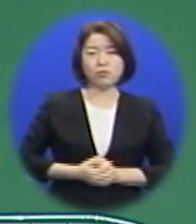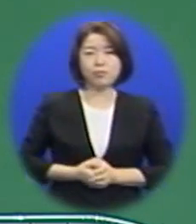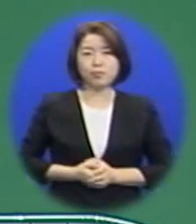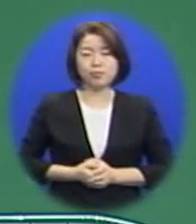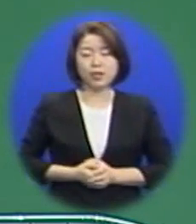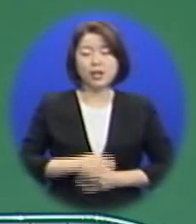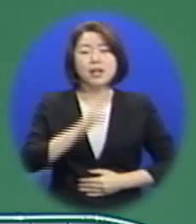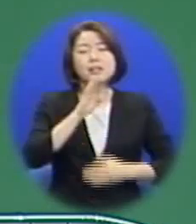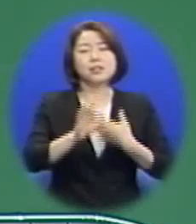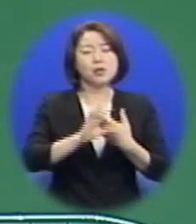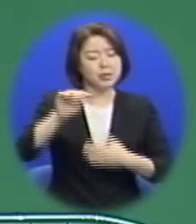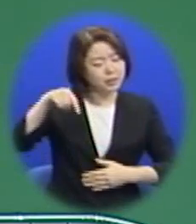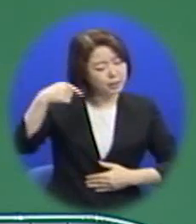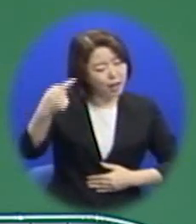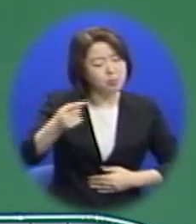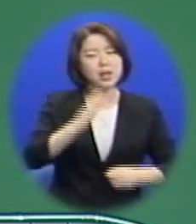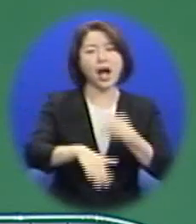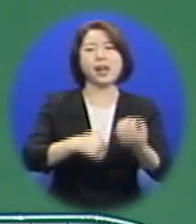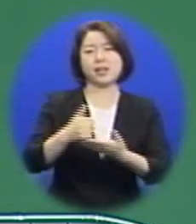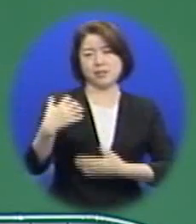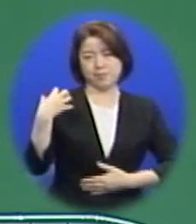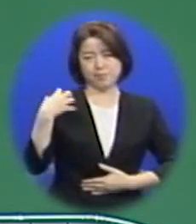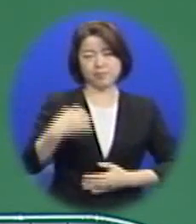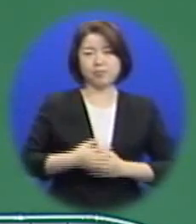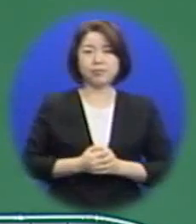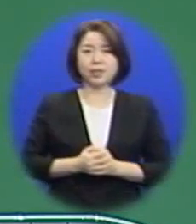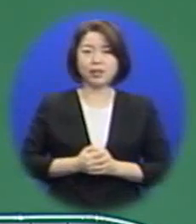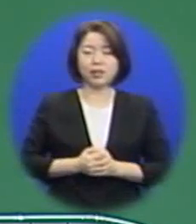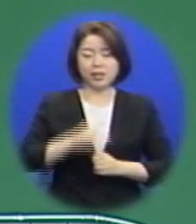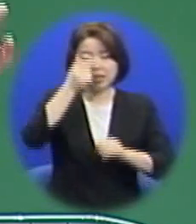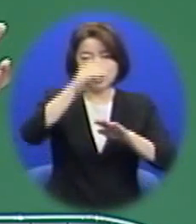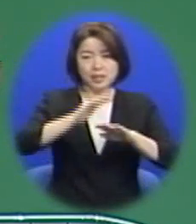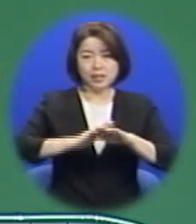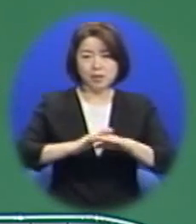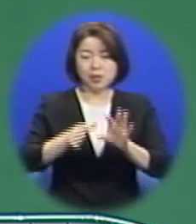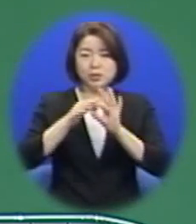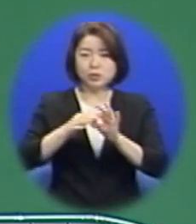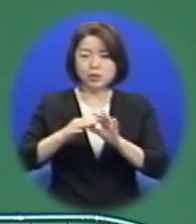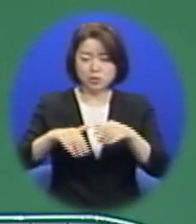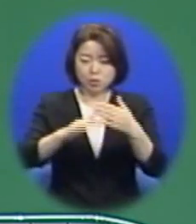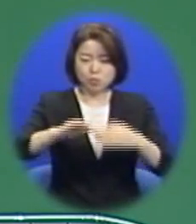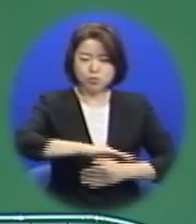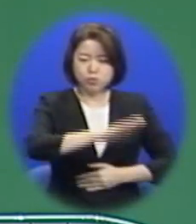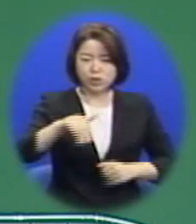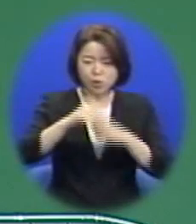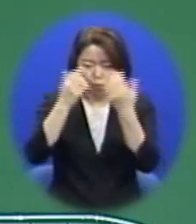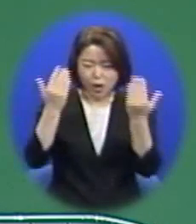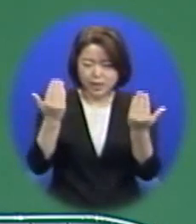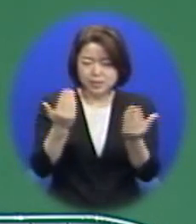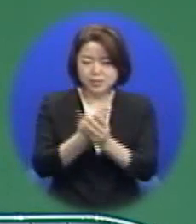그러면 하나님이 하십니다. 예배를 통해서 우리를 완전히 소생시키십니다.